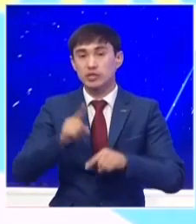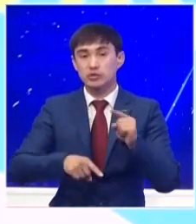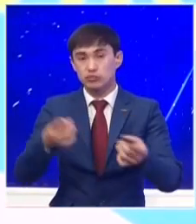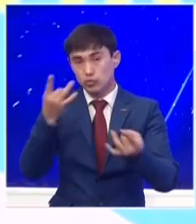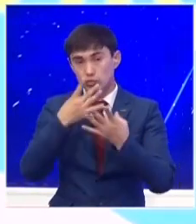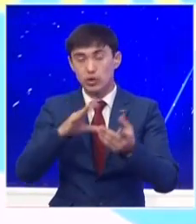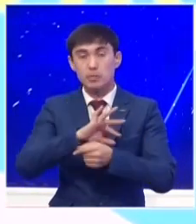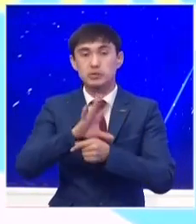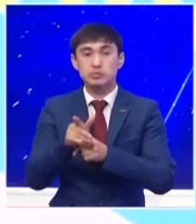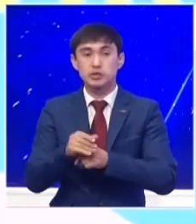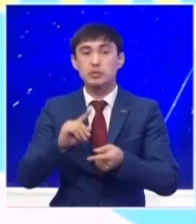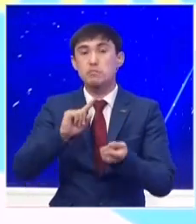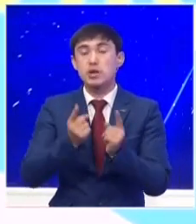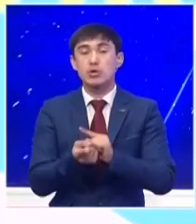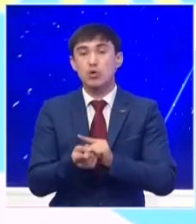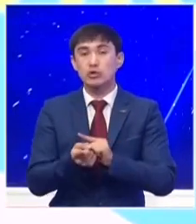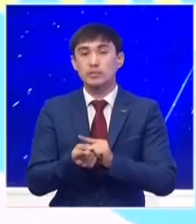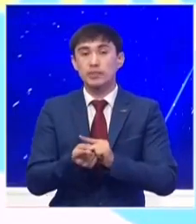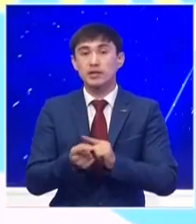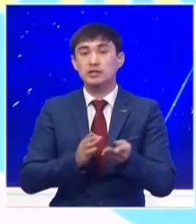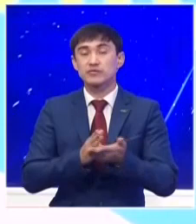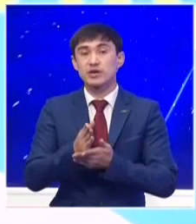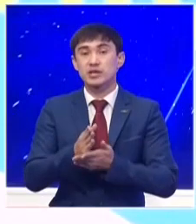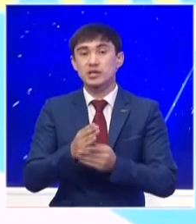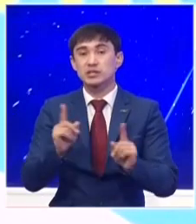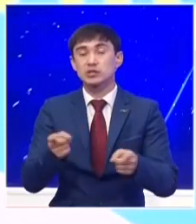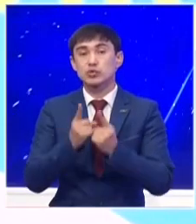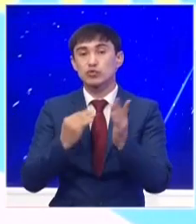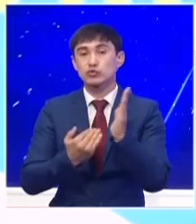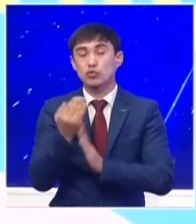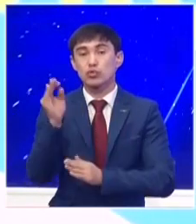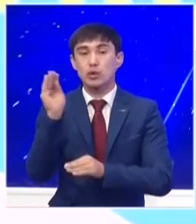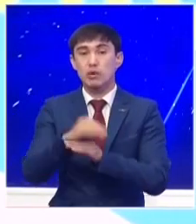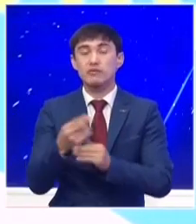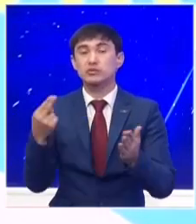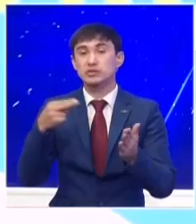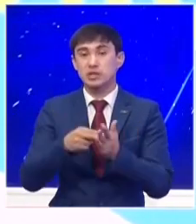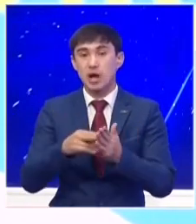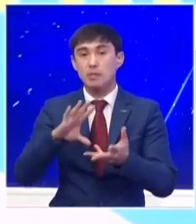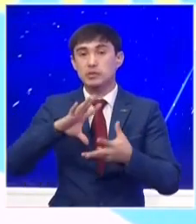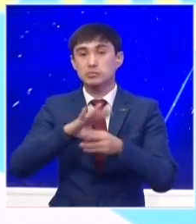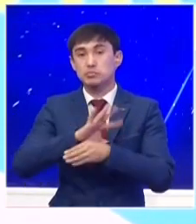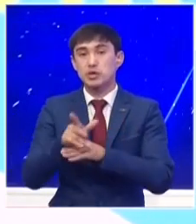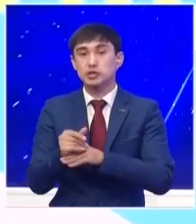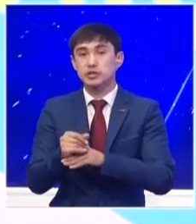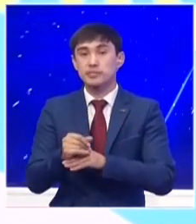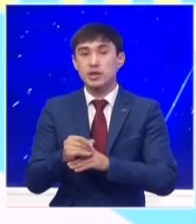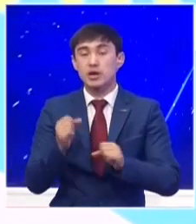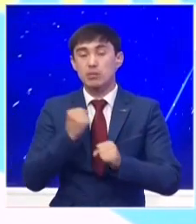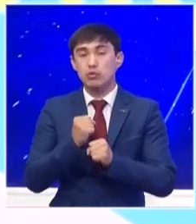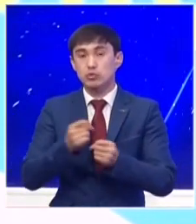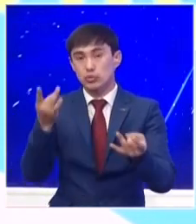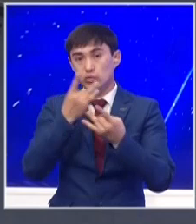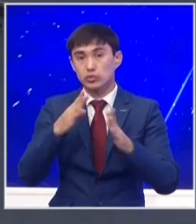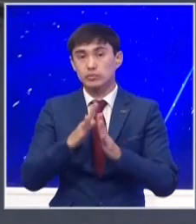культуре и обеспечат ее переход из дотационной сферы в сектор, создающий высокую добавленную стоимость, обеспечив усиление престижа работников